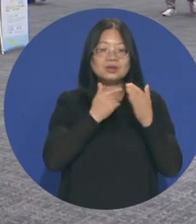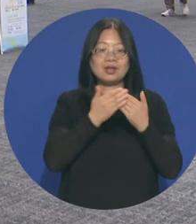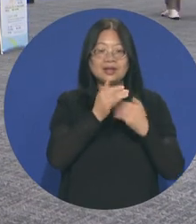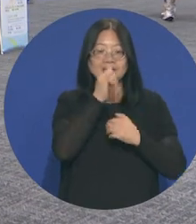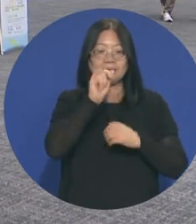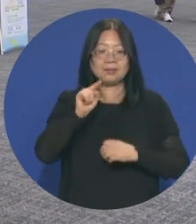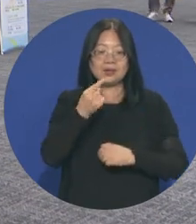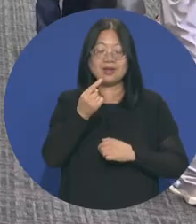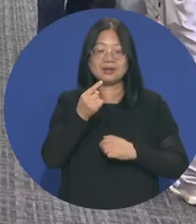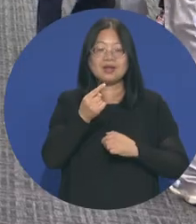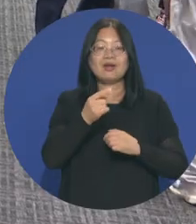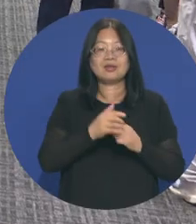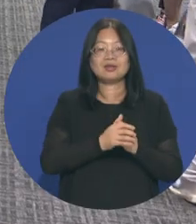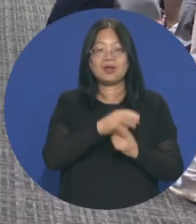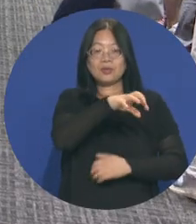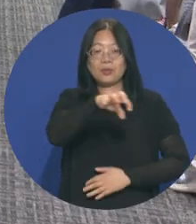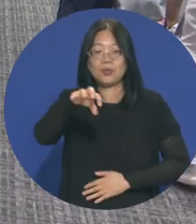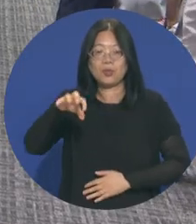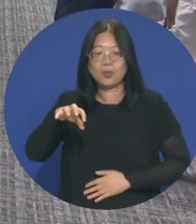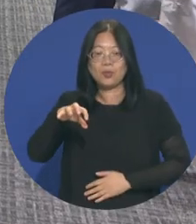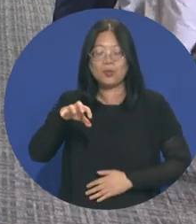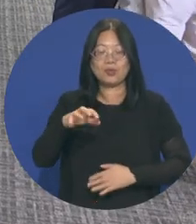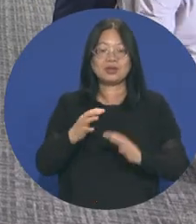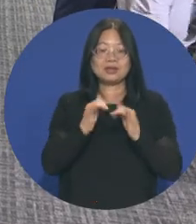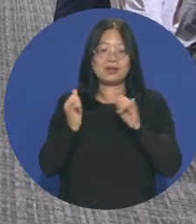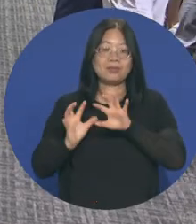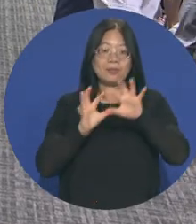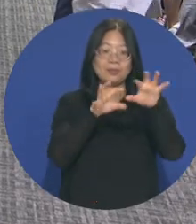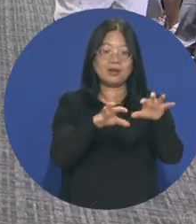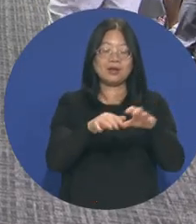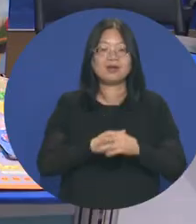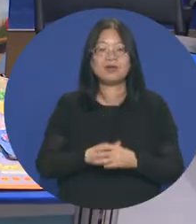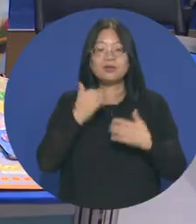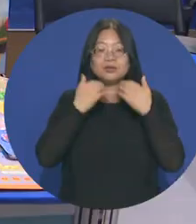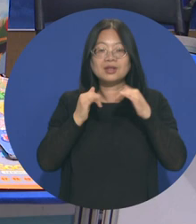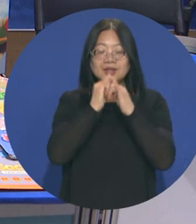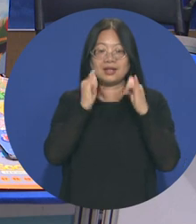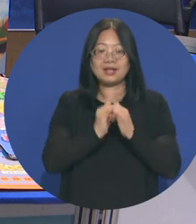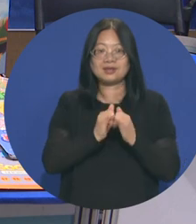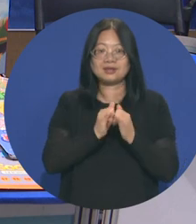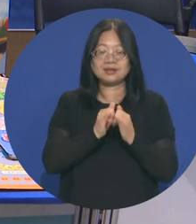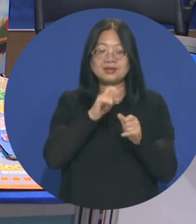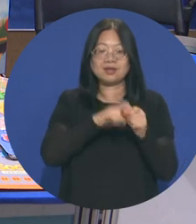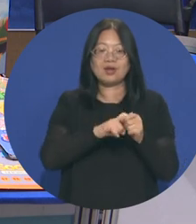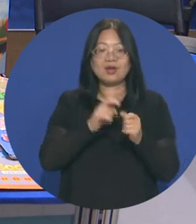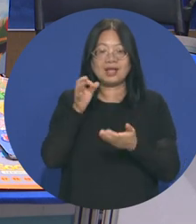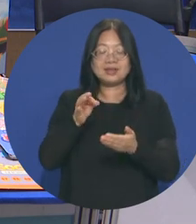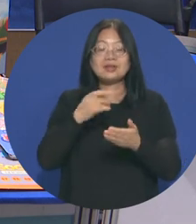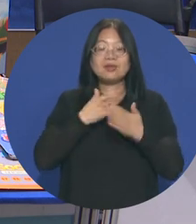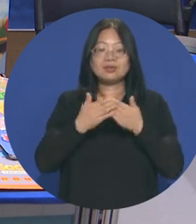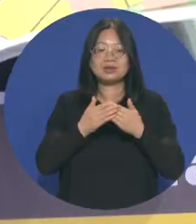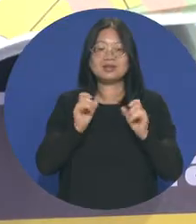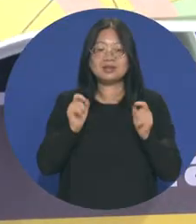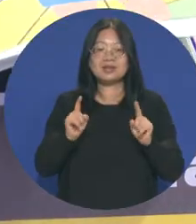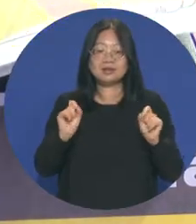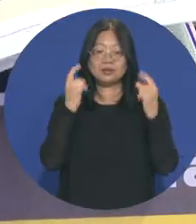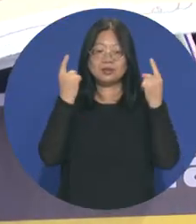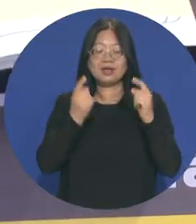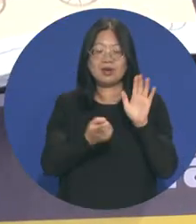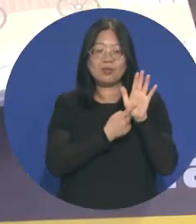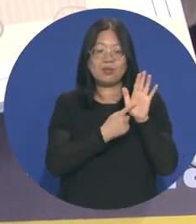수 있는 100여 개의 부스도 많은 관람객들의 발길을 끌었습니다. 누구나 사회적 가치를 체험할 수 있는 기회가 되는